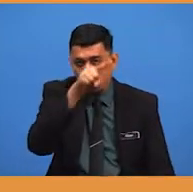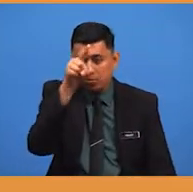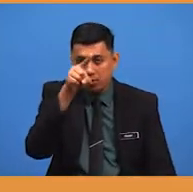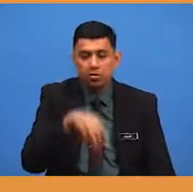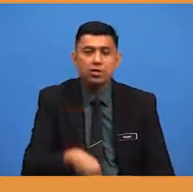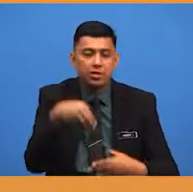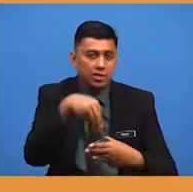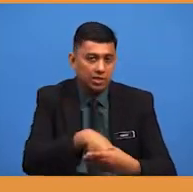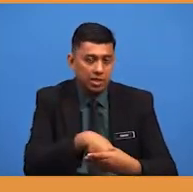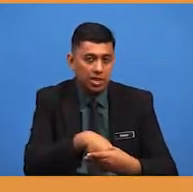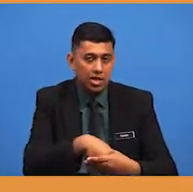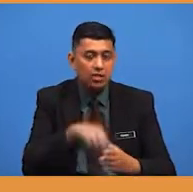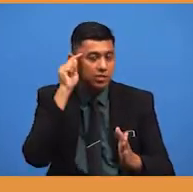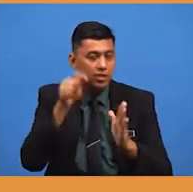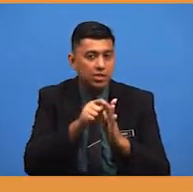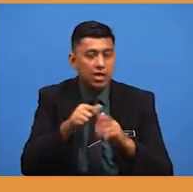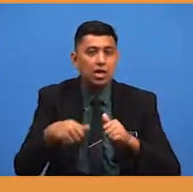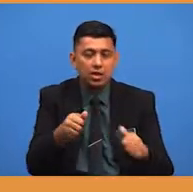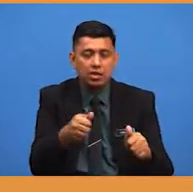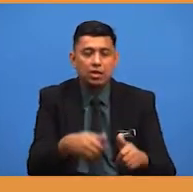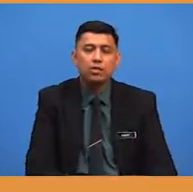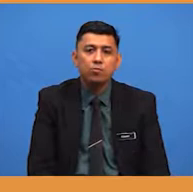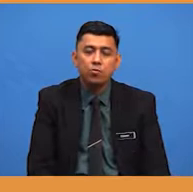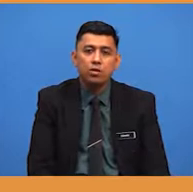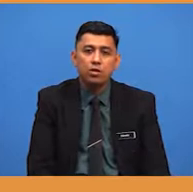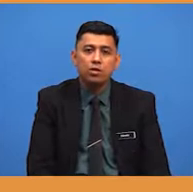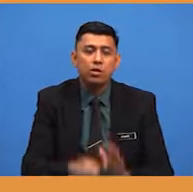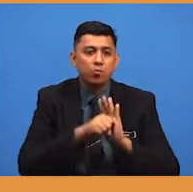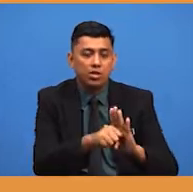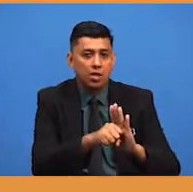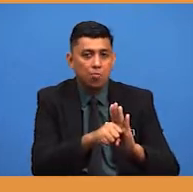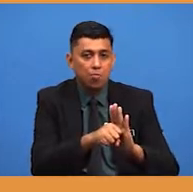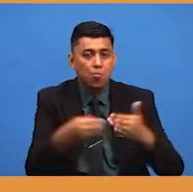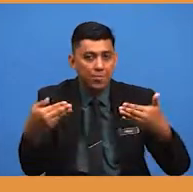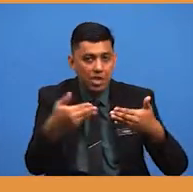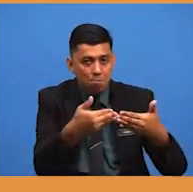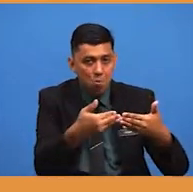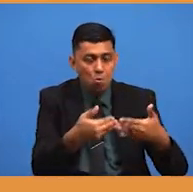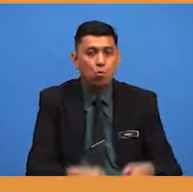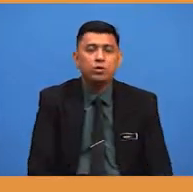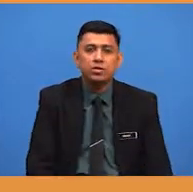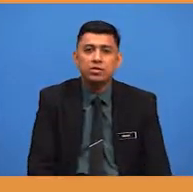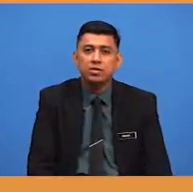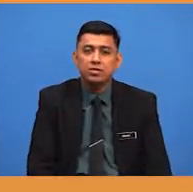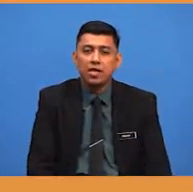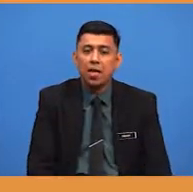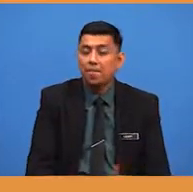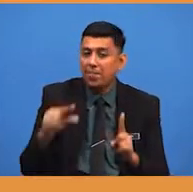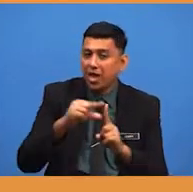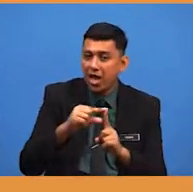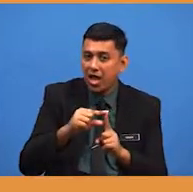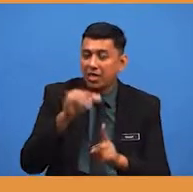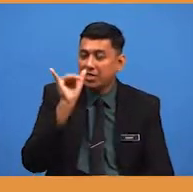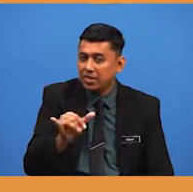di dalam carta alir tersebut adalah simbol penyambung. perhatikan perkataan